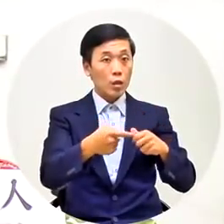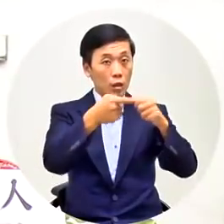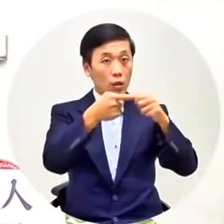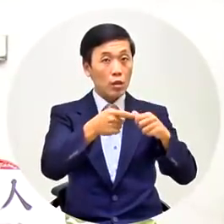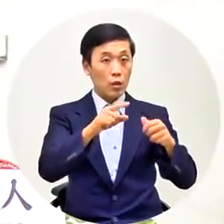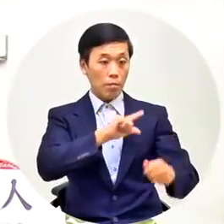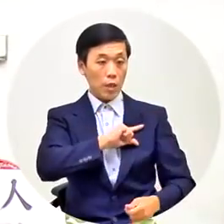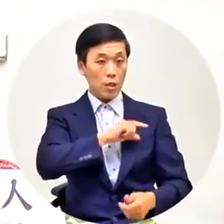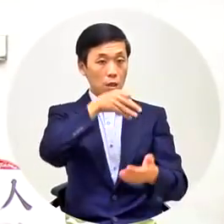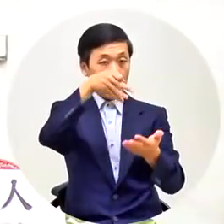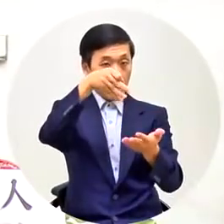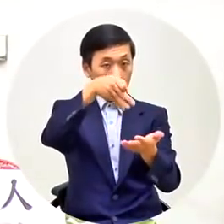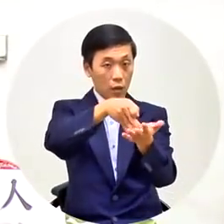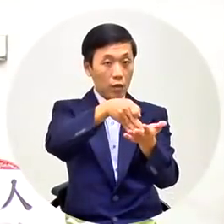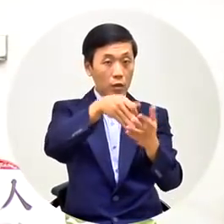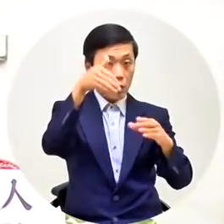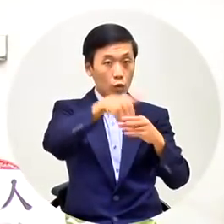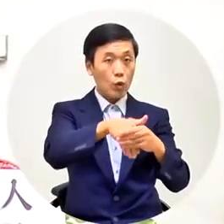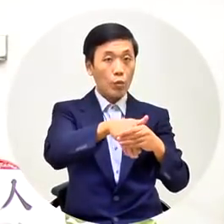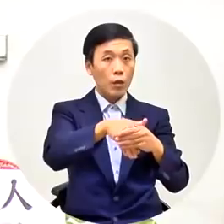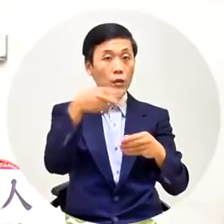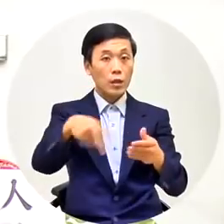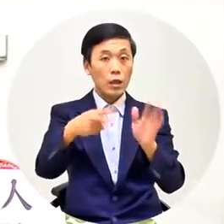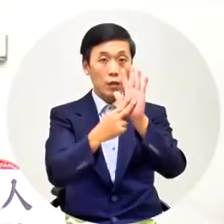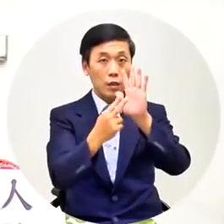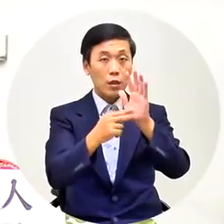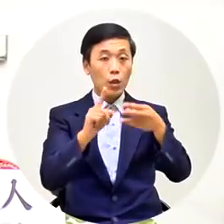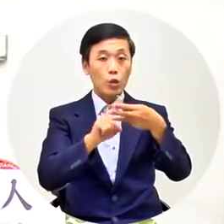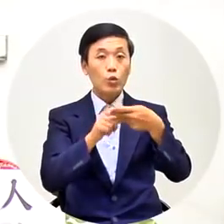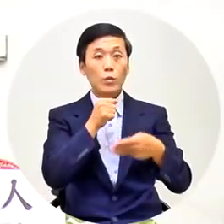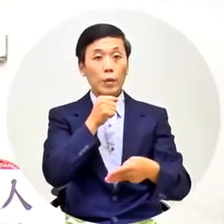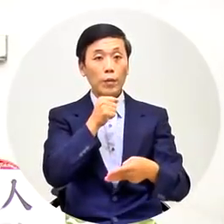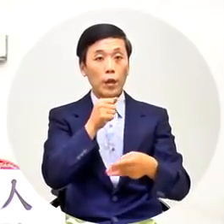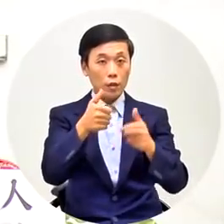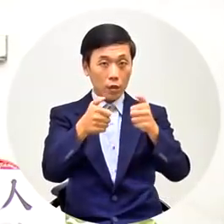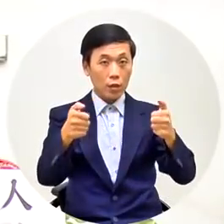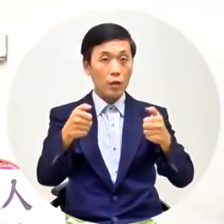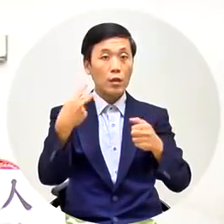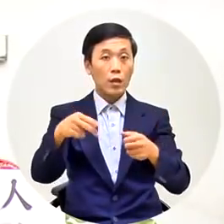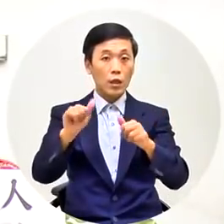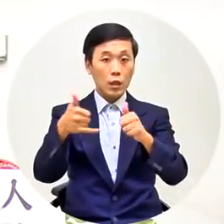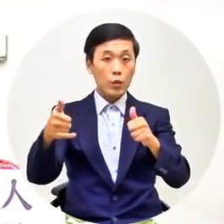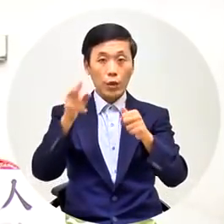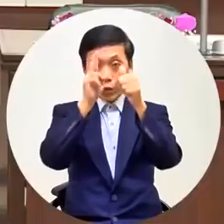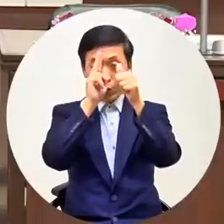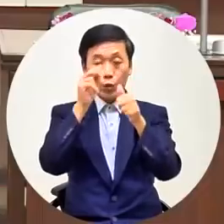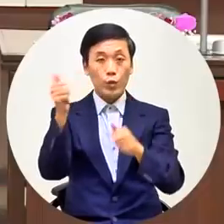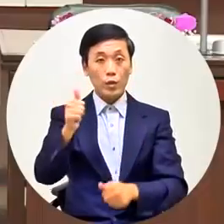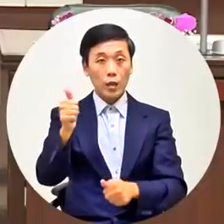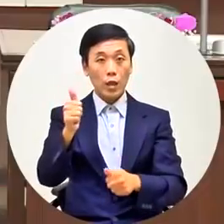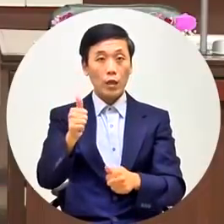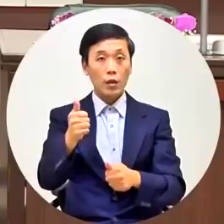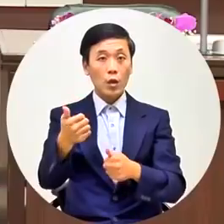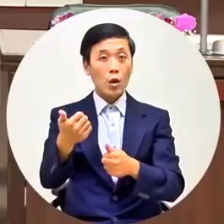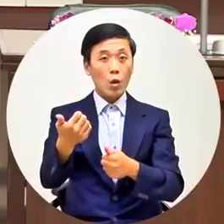请。 谢谢主持人，谢谢那个徐议员的那个垂询哈。那我们这一次是